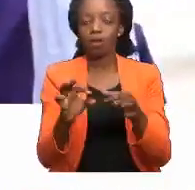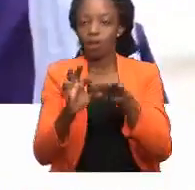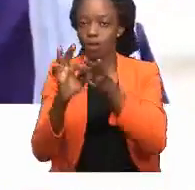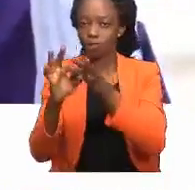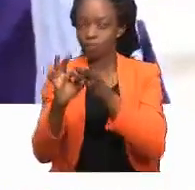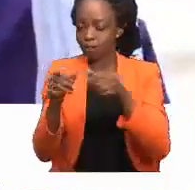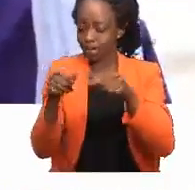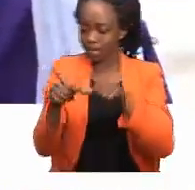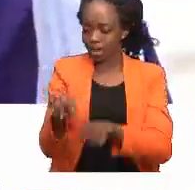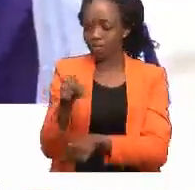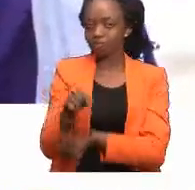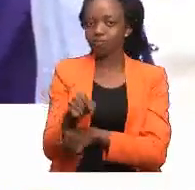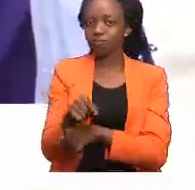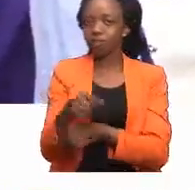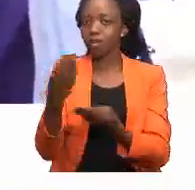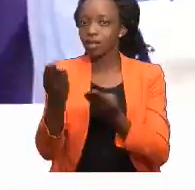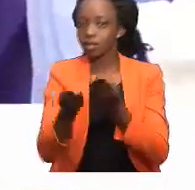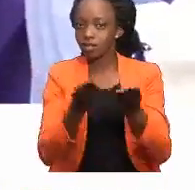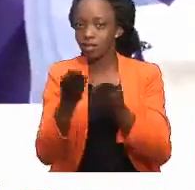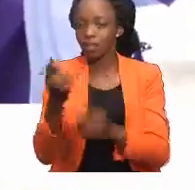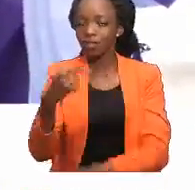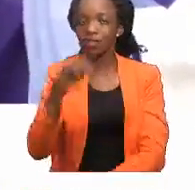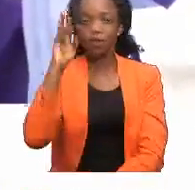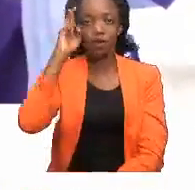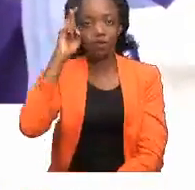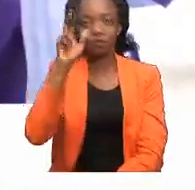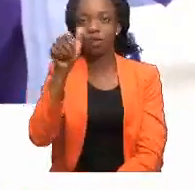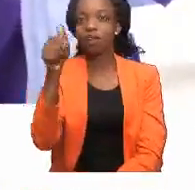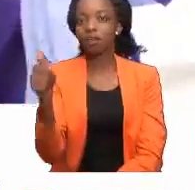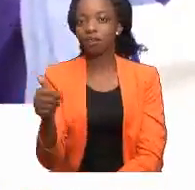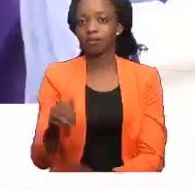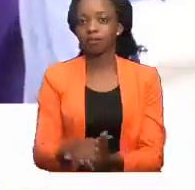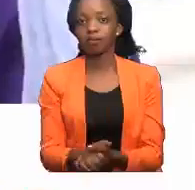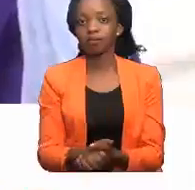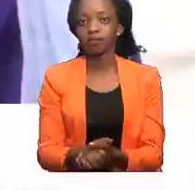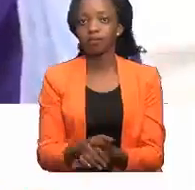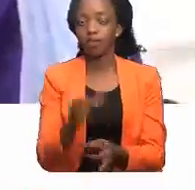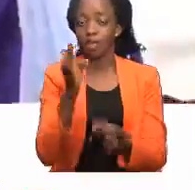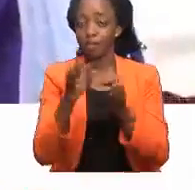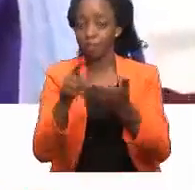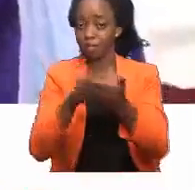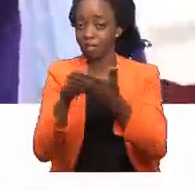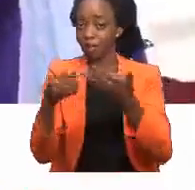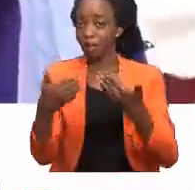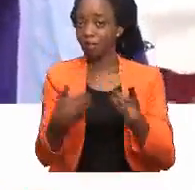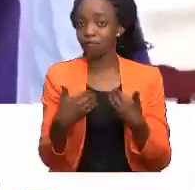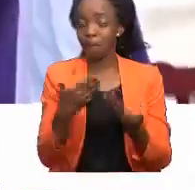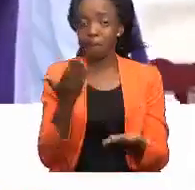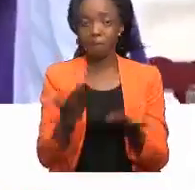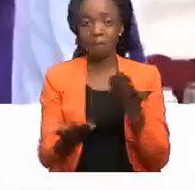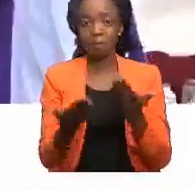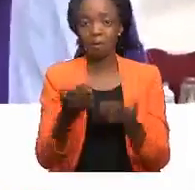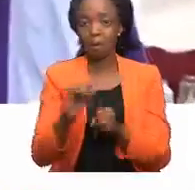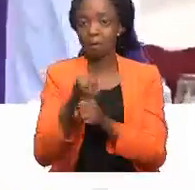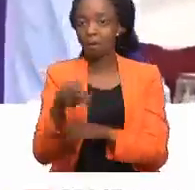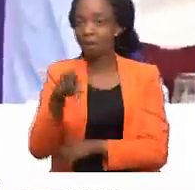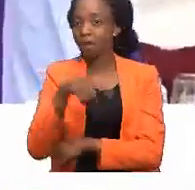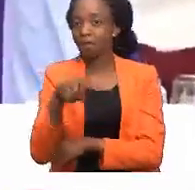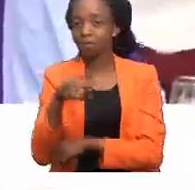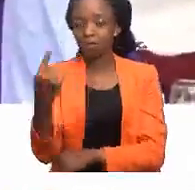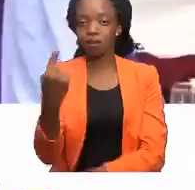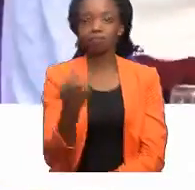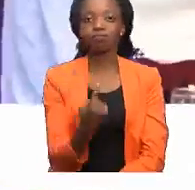here and come here for another reason. So ikiwa kuna makosa ambayo pengine yanatufanya tunakuja hapa